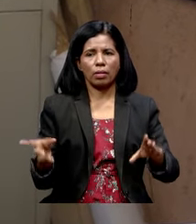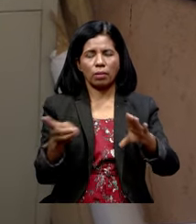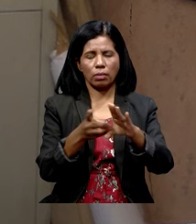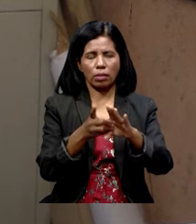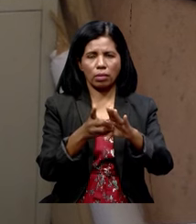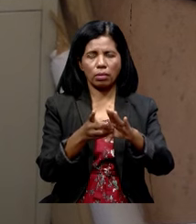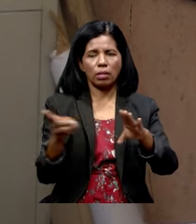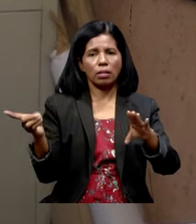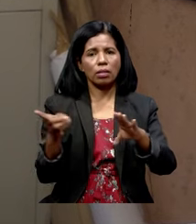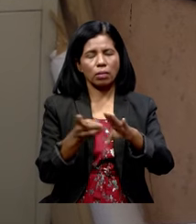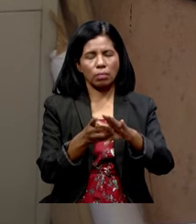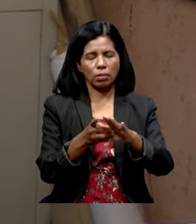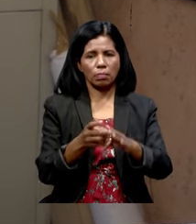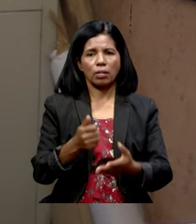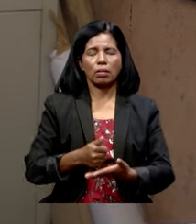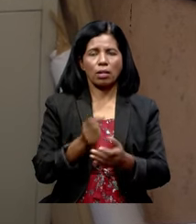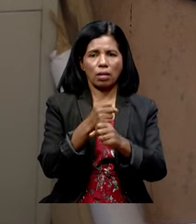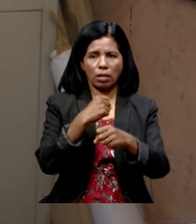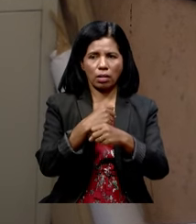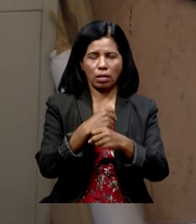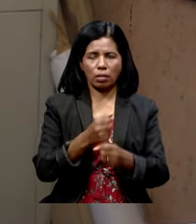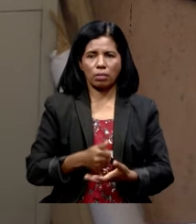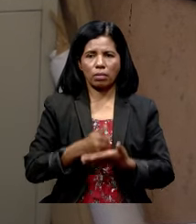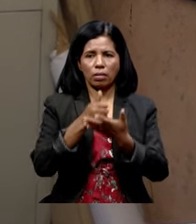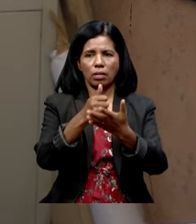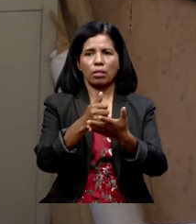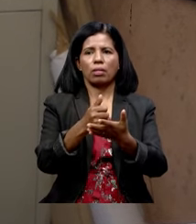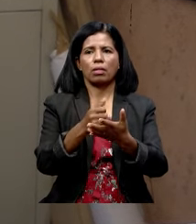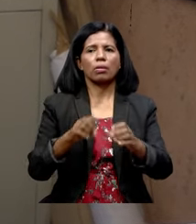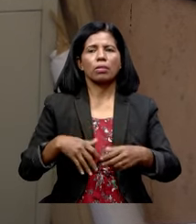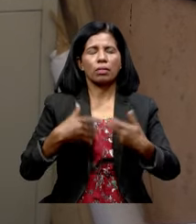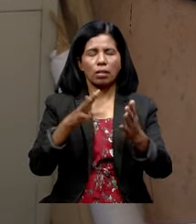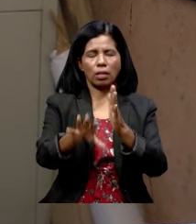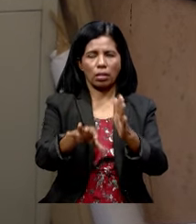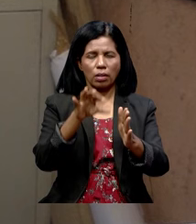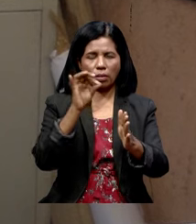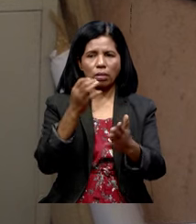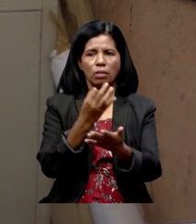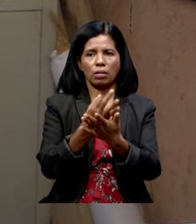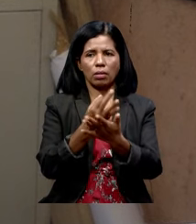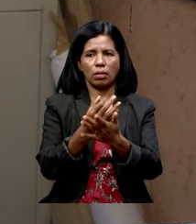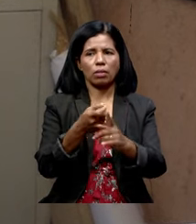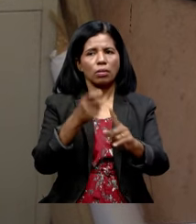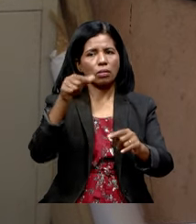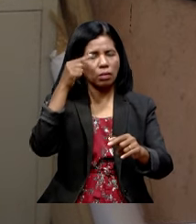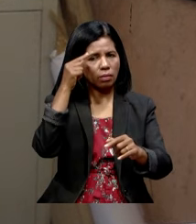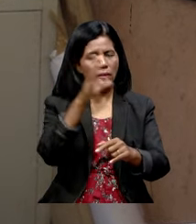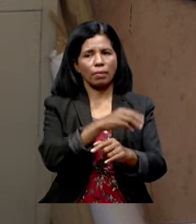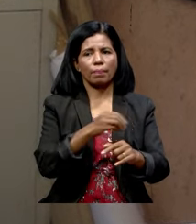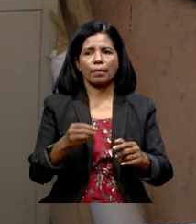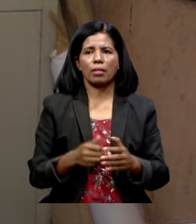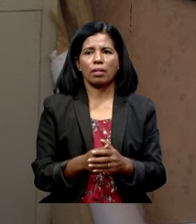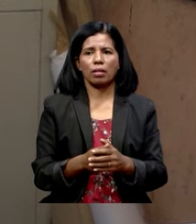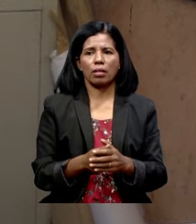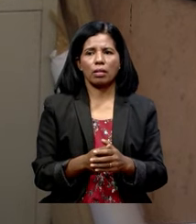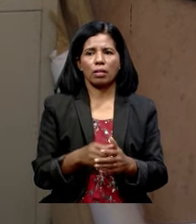makatu bele halo pra ne uinsa ne atu heta ni nia be subsidio ruma parte su governo nia ne ne husi